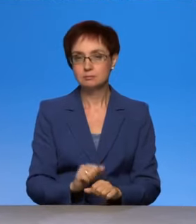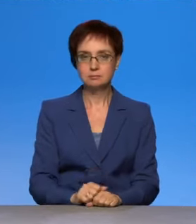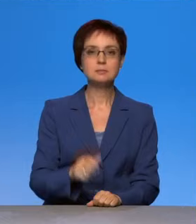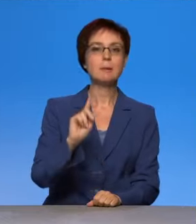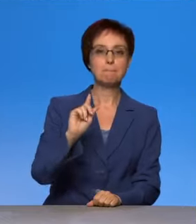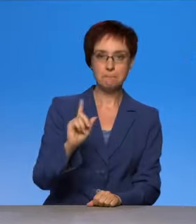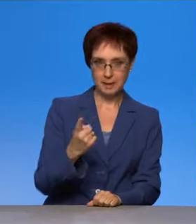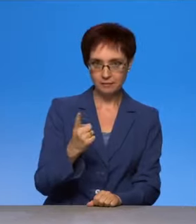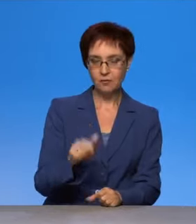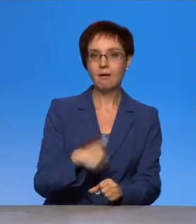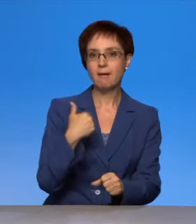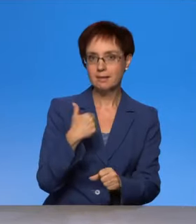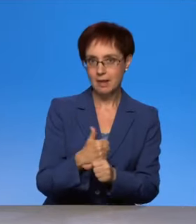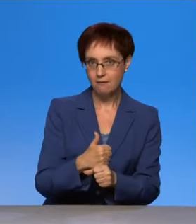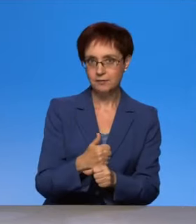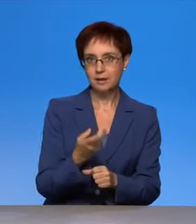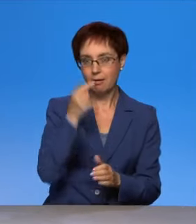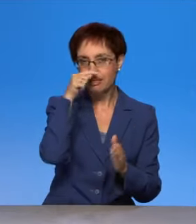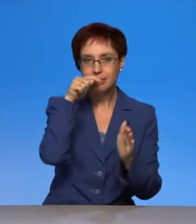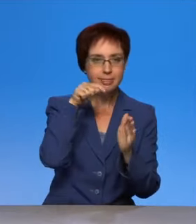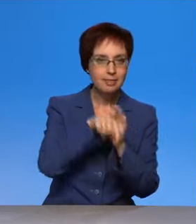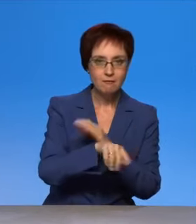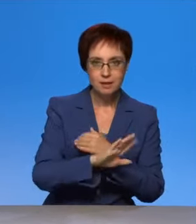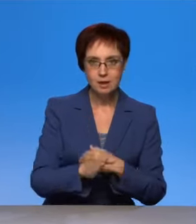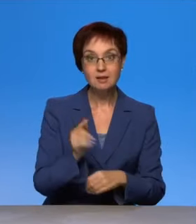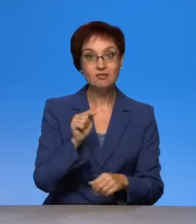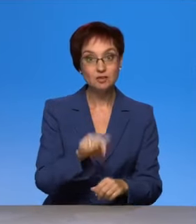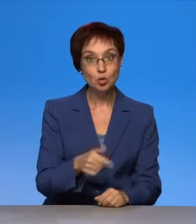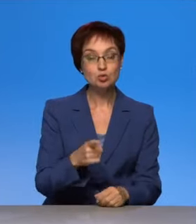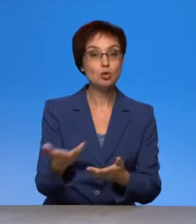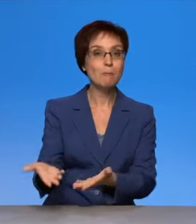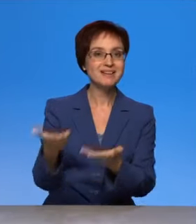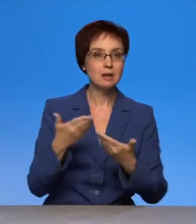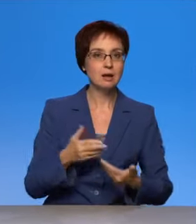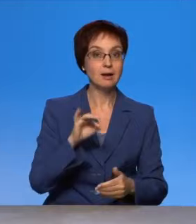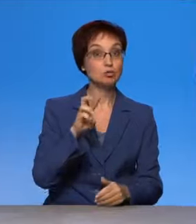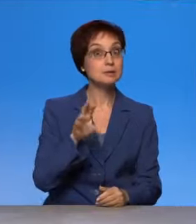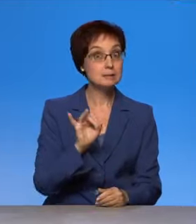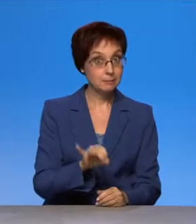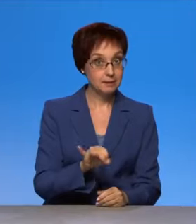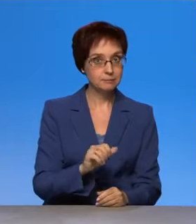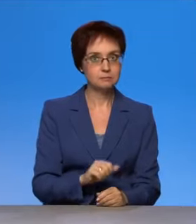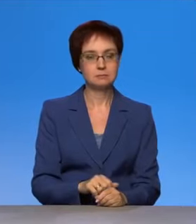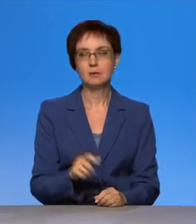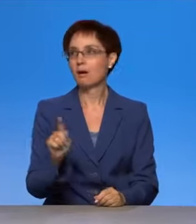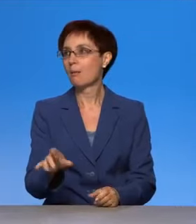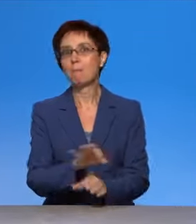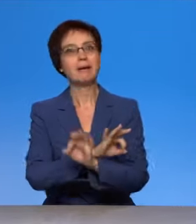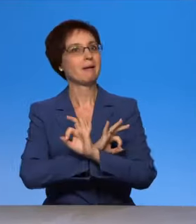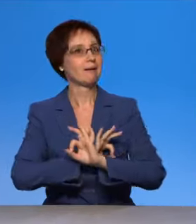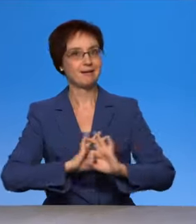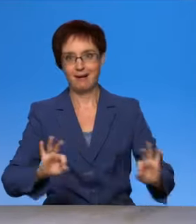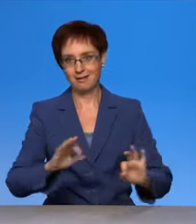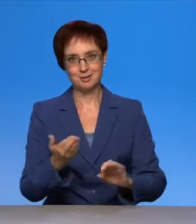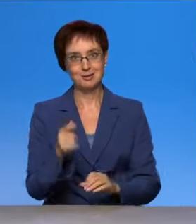Первое и главное, это не вникать в то, что нам предлагают средства массовой информации. Прекрасное заявление, находясь... Может